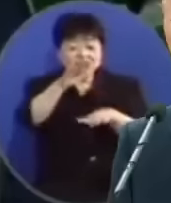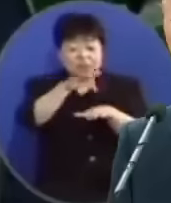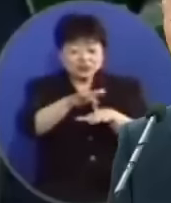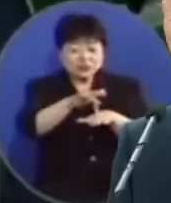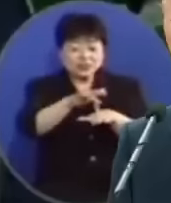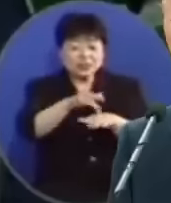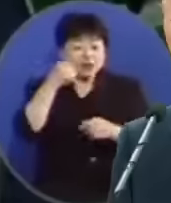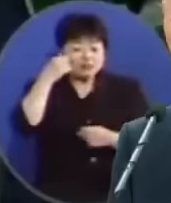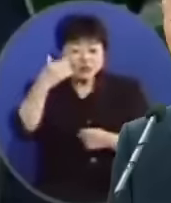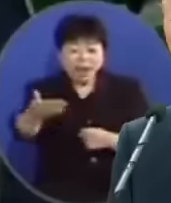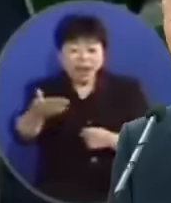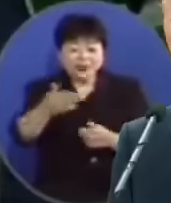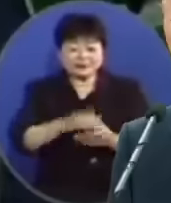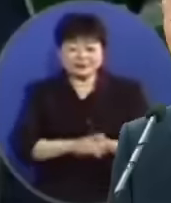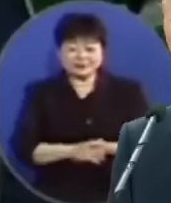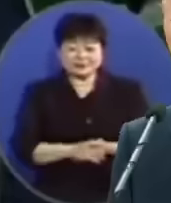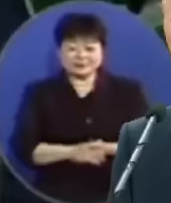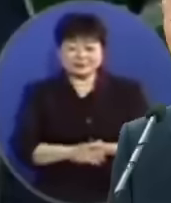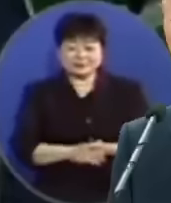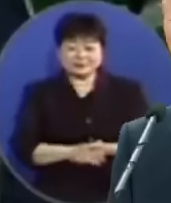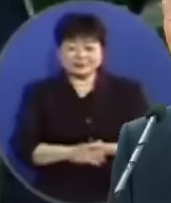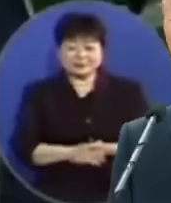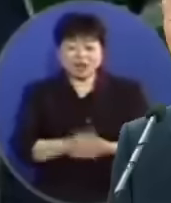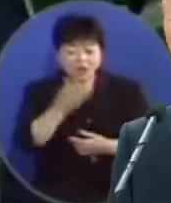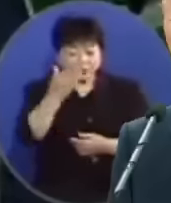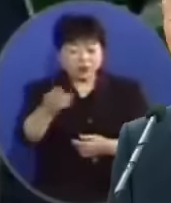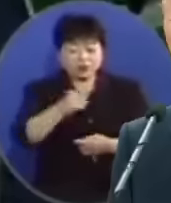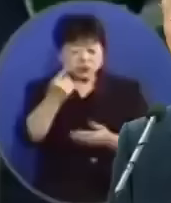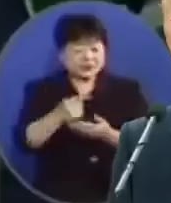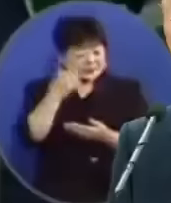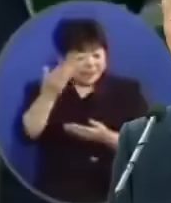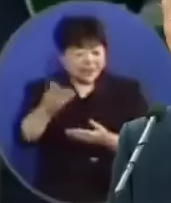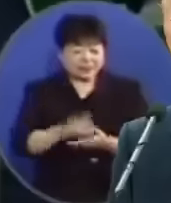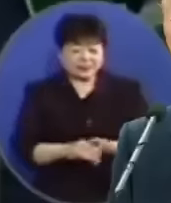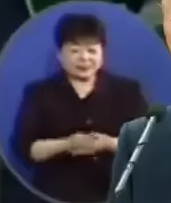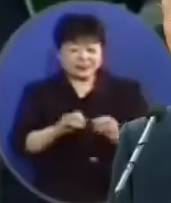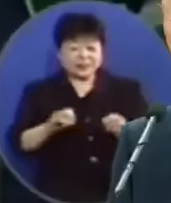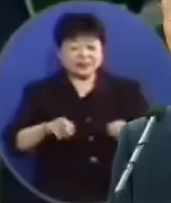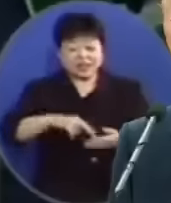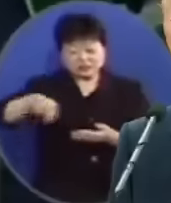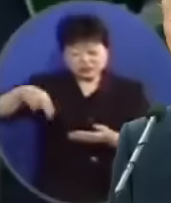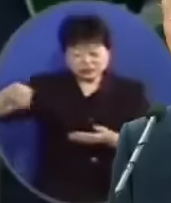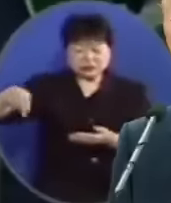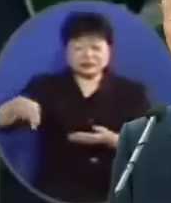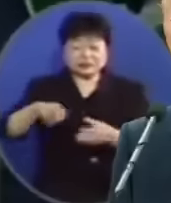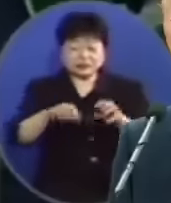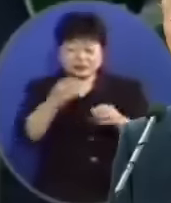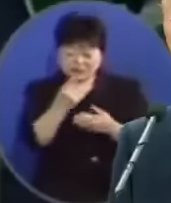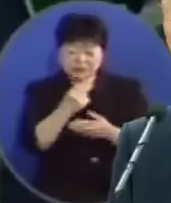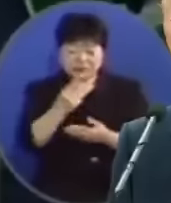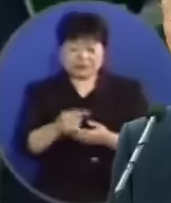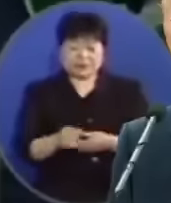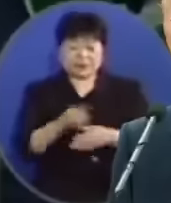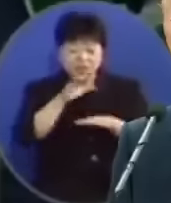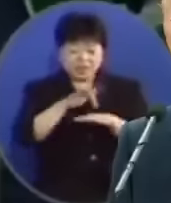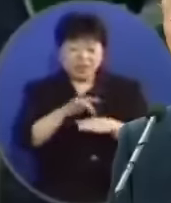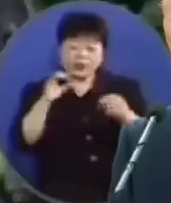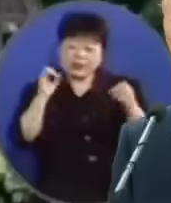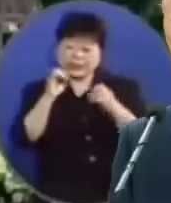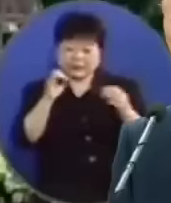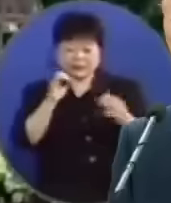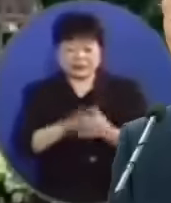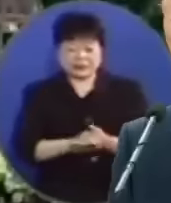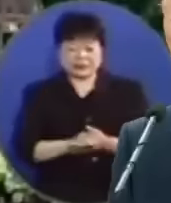귀신에게 물었습니다. 내가 어디서 왔느냐 땅을 두루 돌아 여기저기 다녀왔습니다. 사탄이 야훼께 대답하여